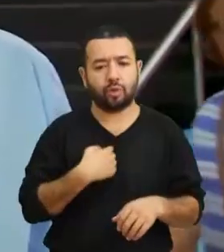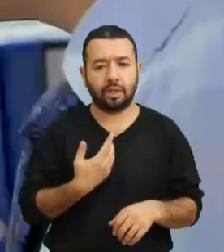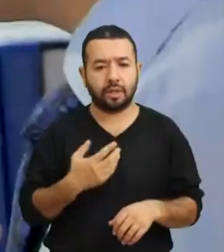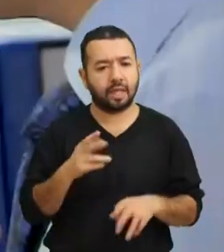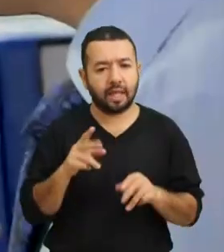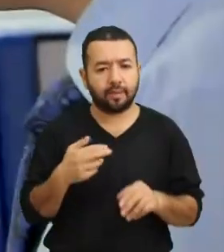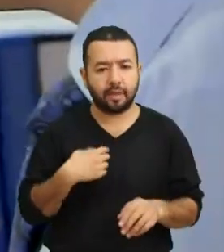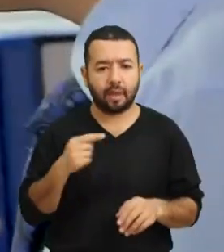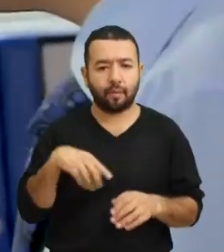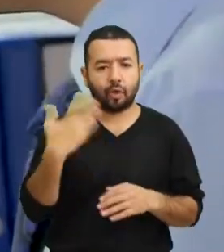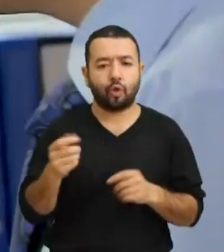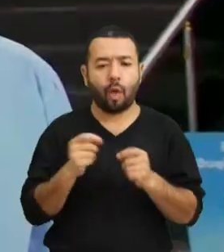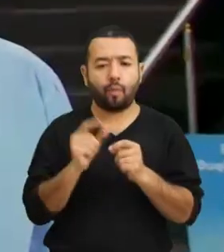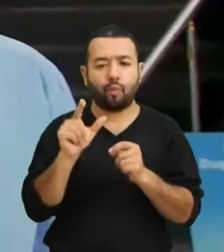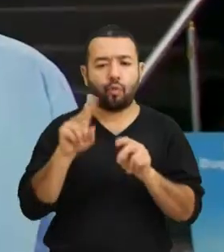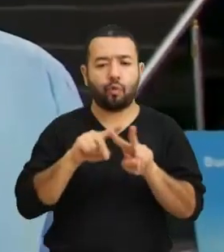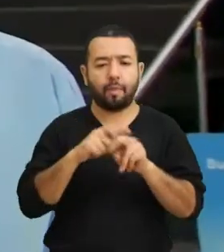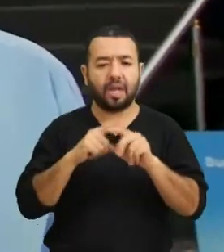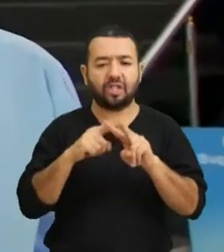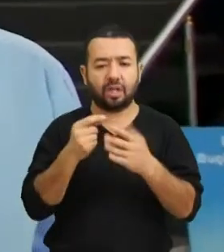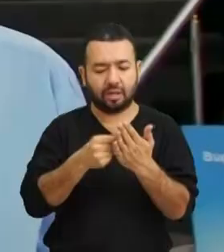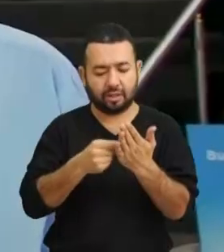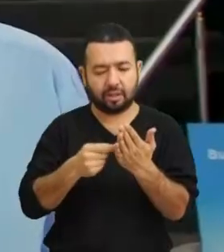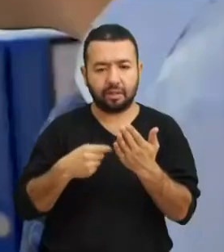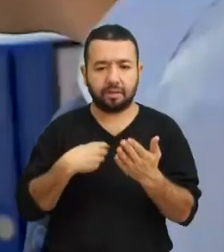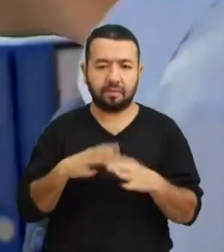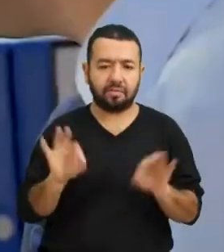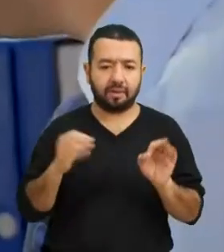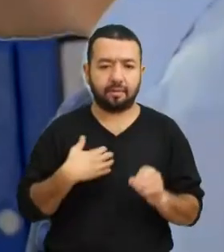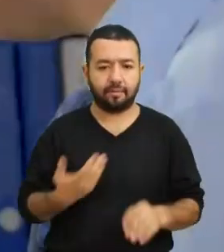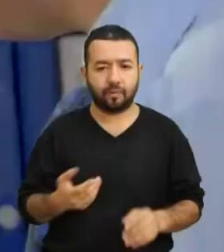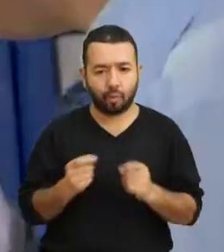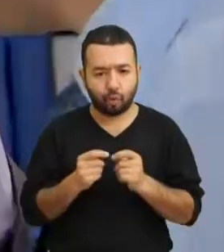gibi? Artık bulmaca çözüyorum. Bulmaca mı?